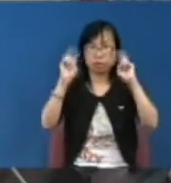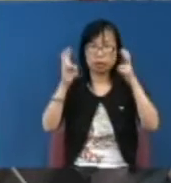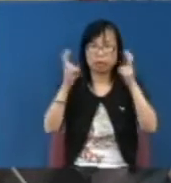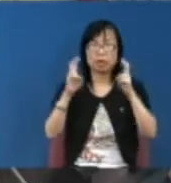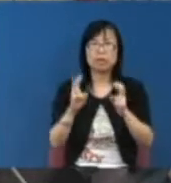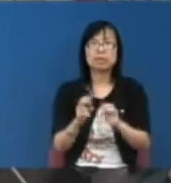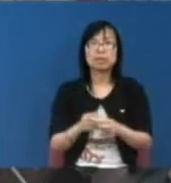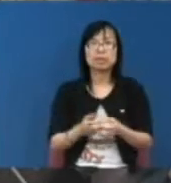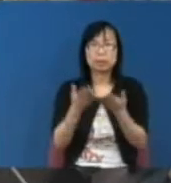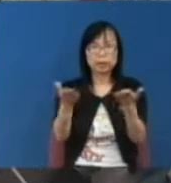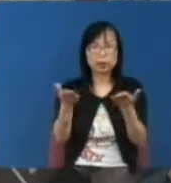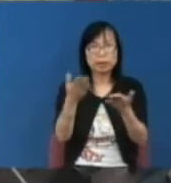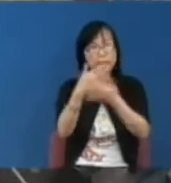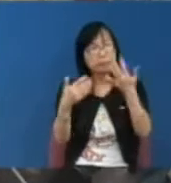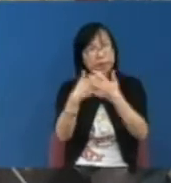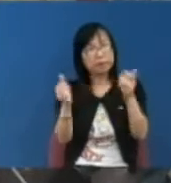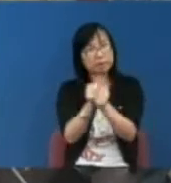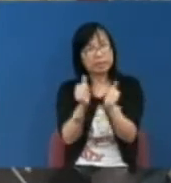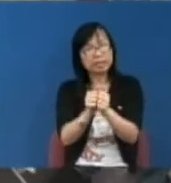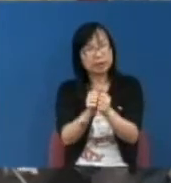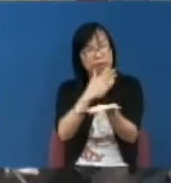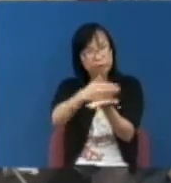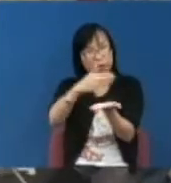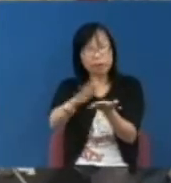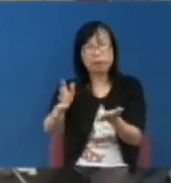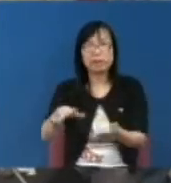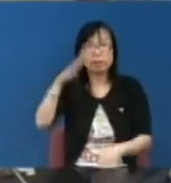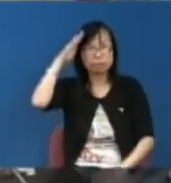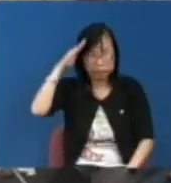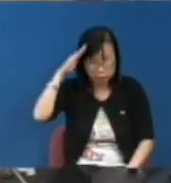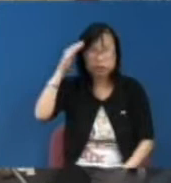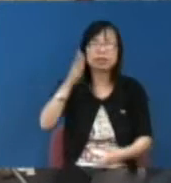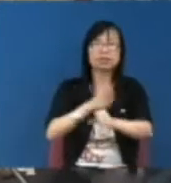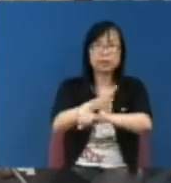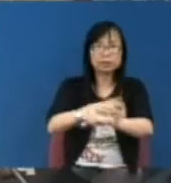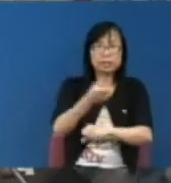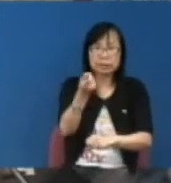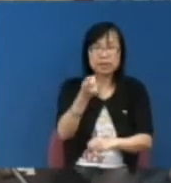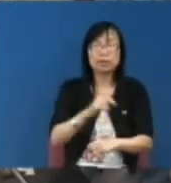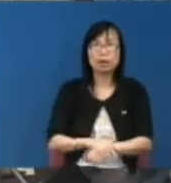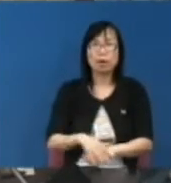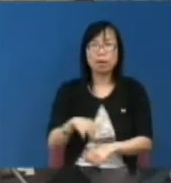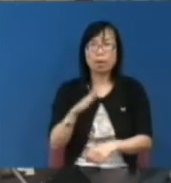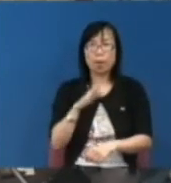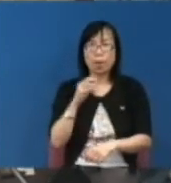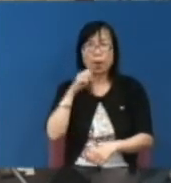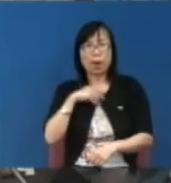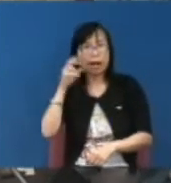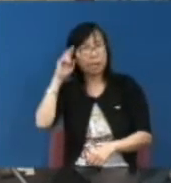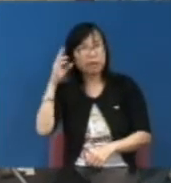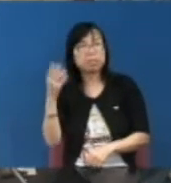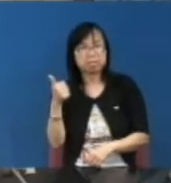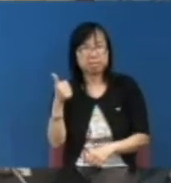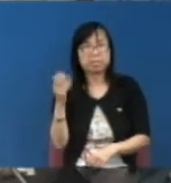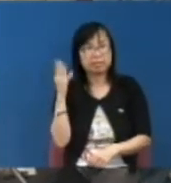同我哋啲網友分享。 係啊，好啦，咁啊唔好意思，今日遲咗少少。咁啊頭先我諗都好動聽㗎，即